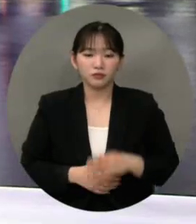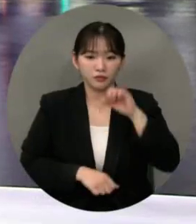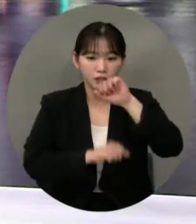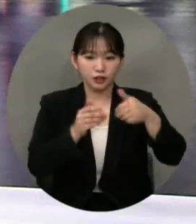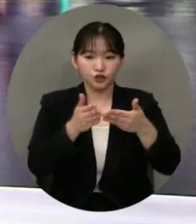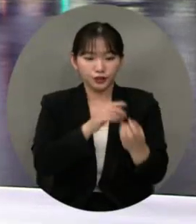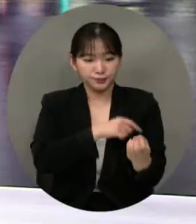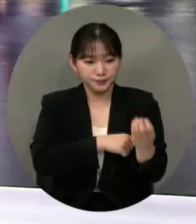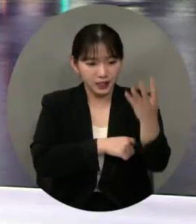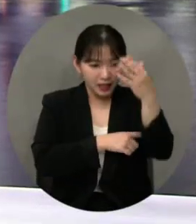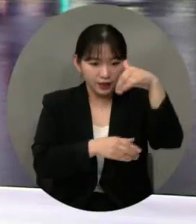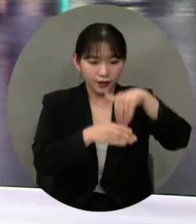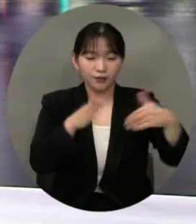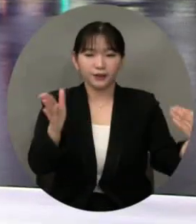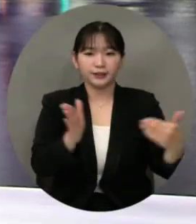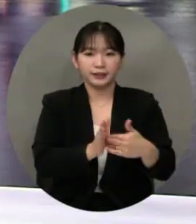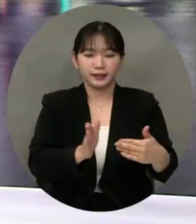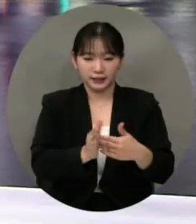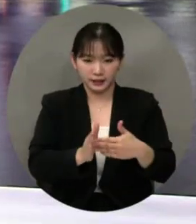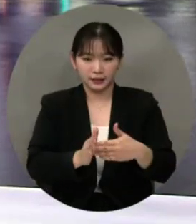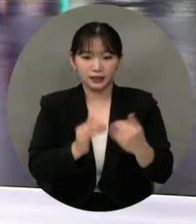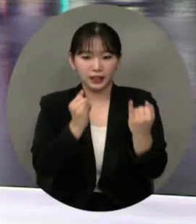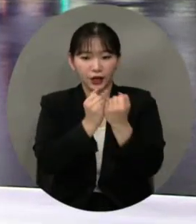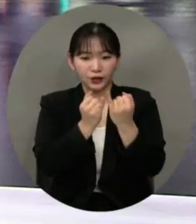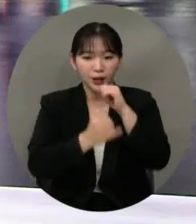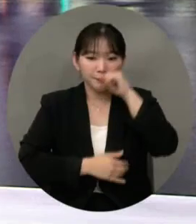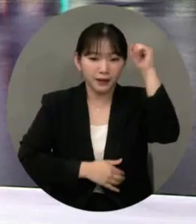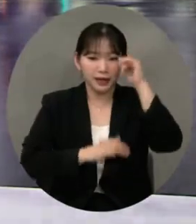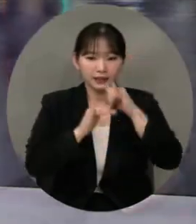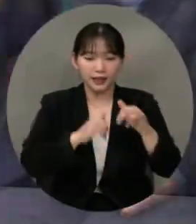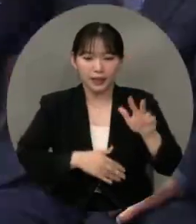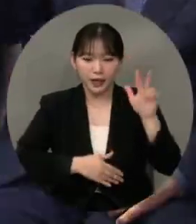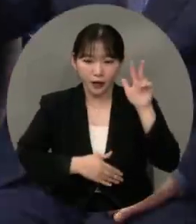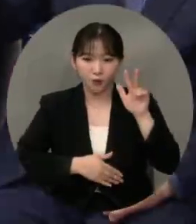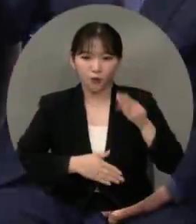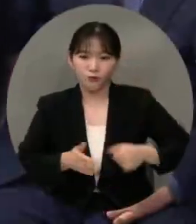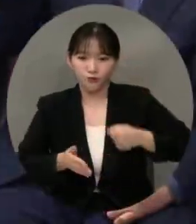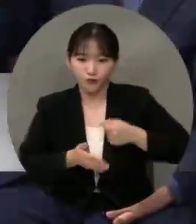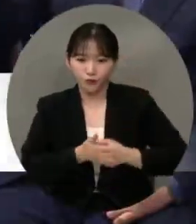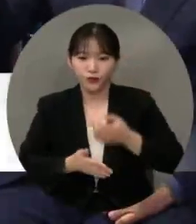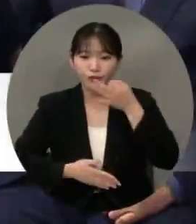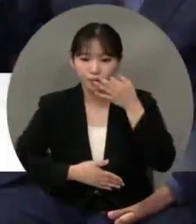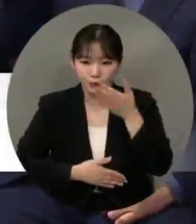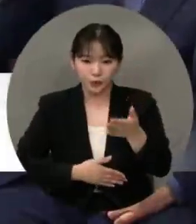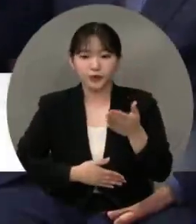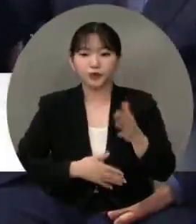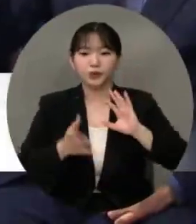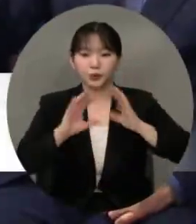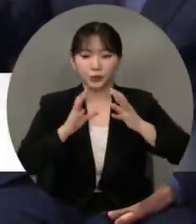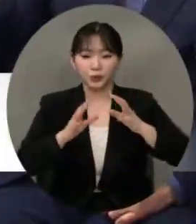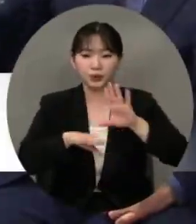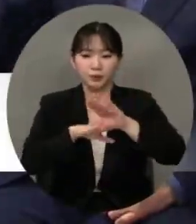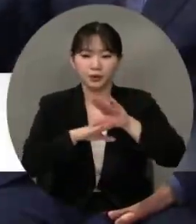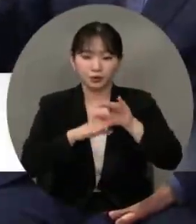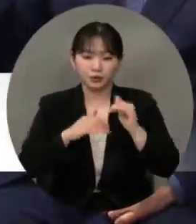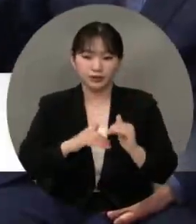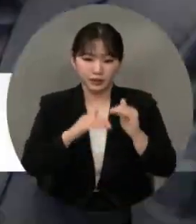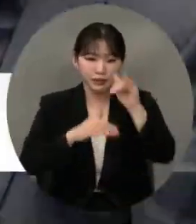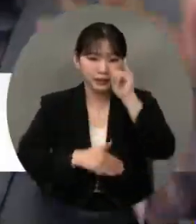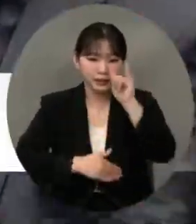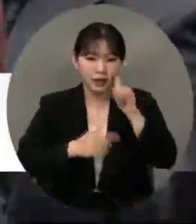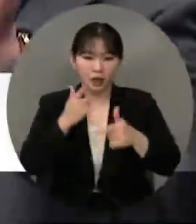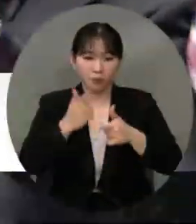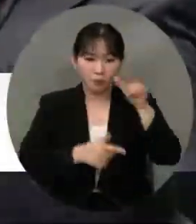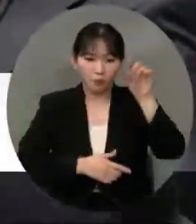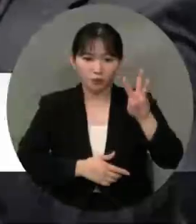민주당의 압승으로 총선이 끝난 가운데 여성 당선인들의 각오와 포부를 들어보는 토론이 생방송됩니다.